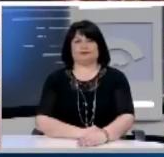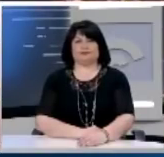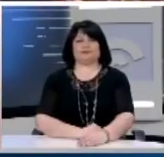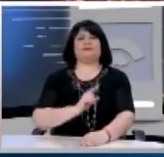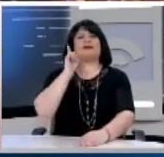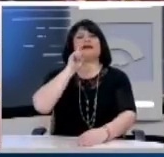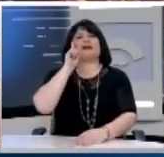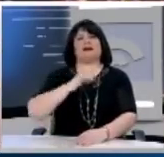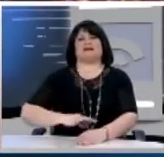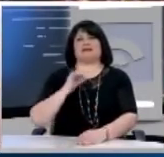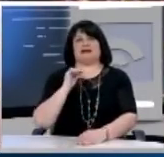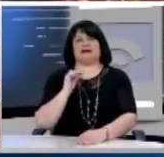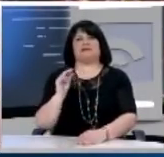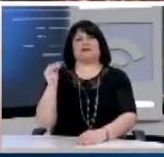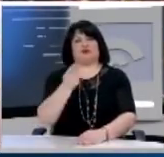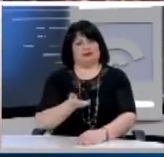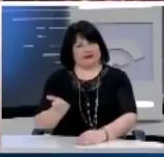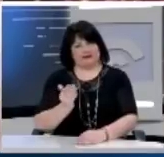Κυρίες και κύριοι συνάδελφοι,